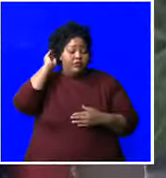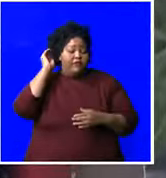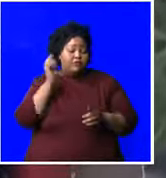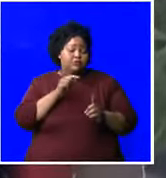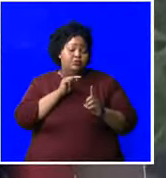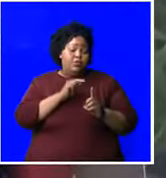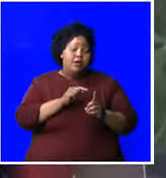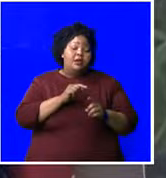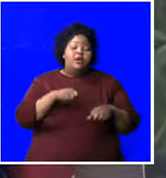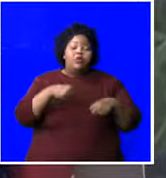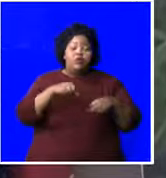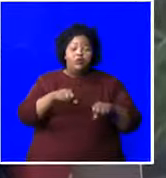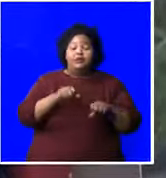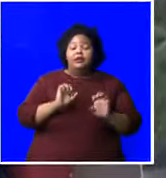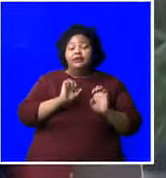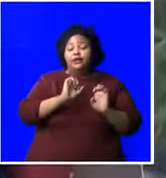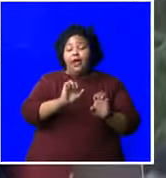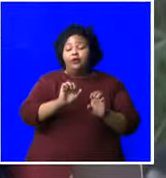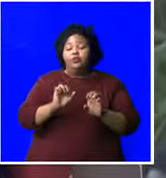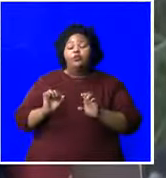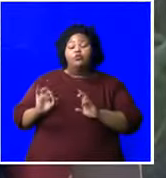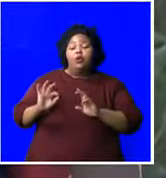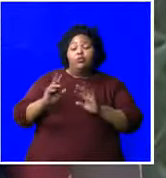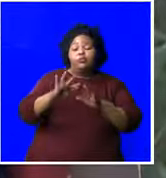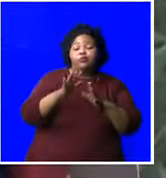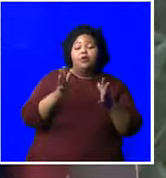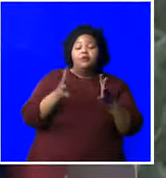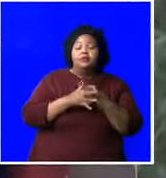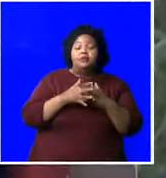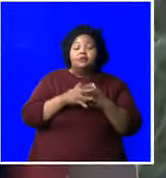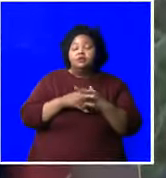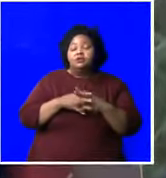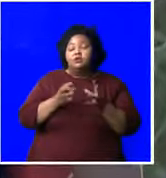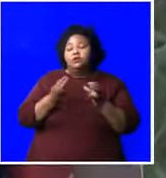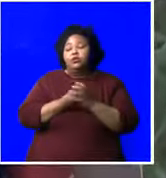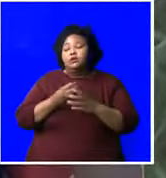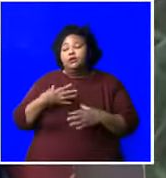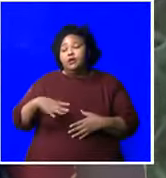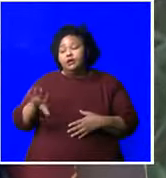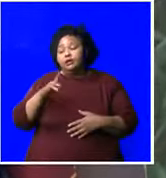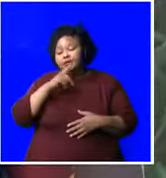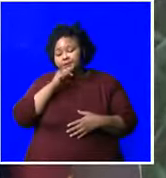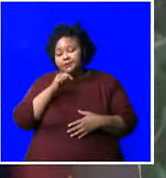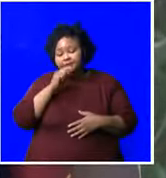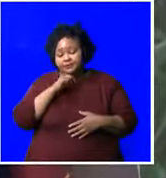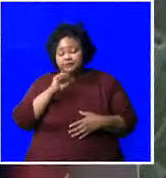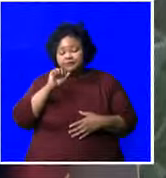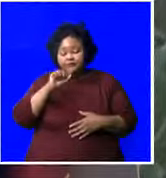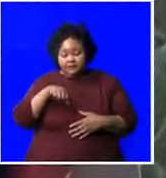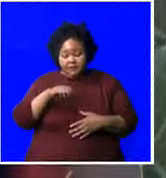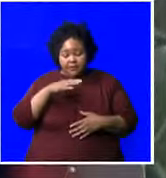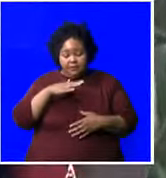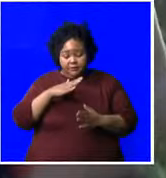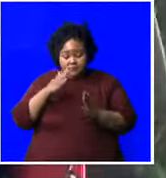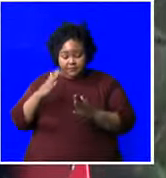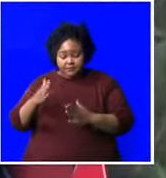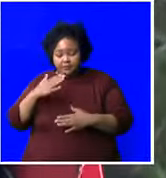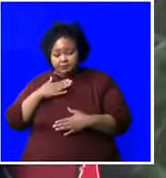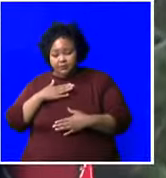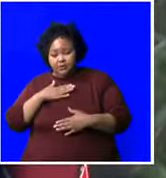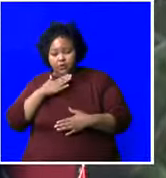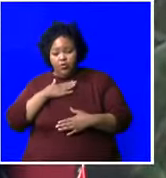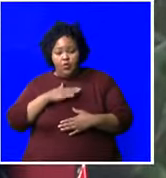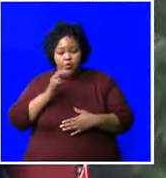imbuto yami ngosi kumbe noma ama topics lengifuna ukuthi mhlambe ukusikhulumisele wona.